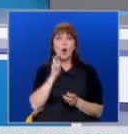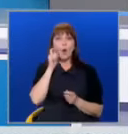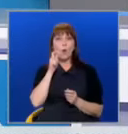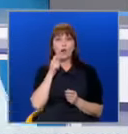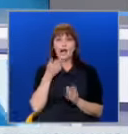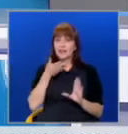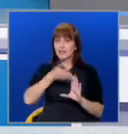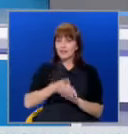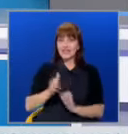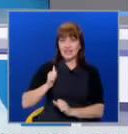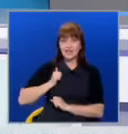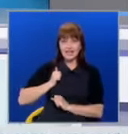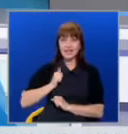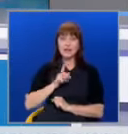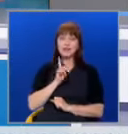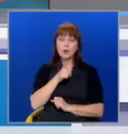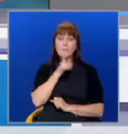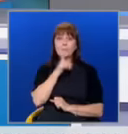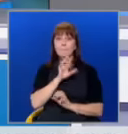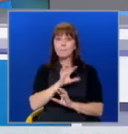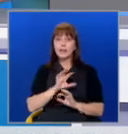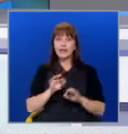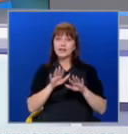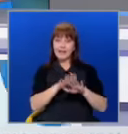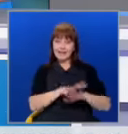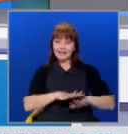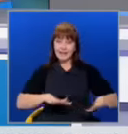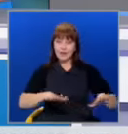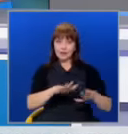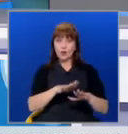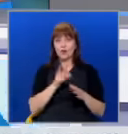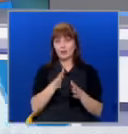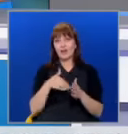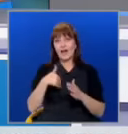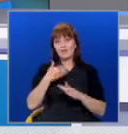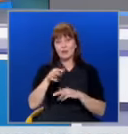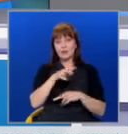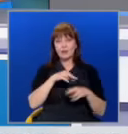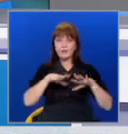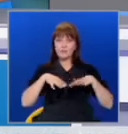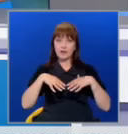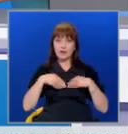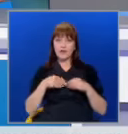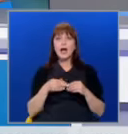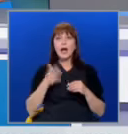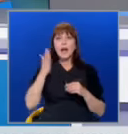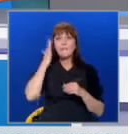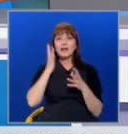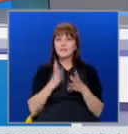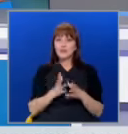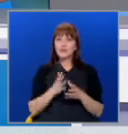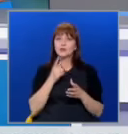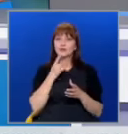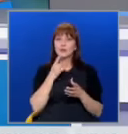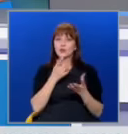Украйна да влезе в НАТО, щом мирът се установи на нейна територия. За това призова външната комисия в парламент. И още правителството да